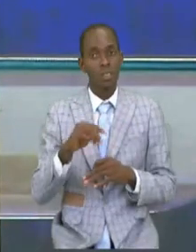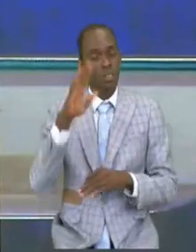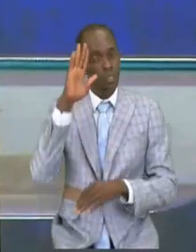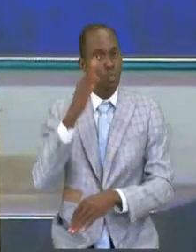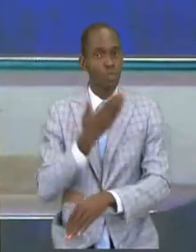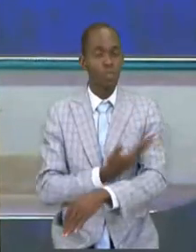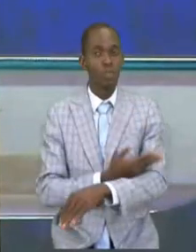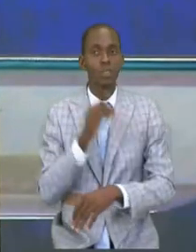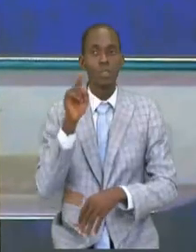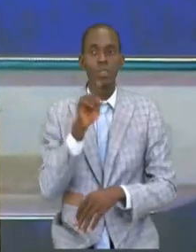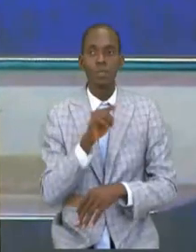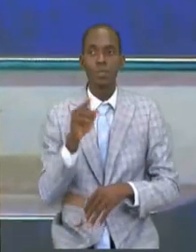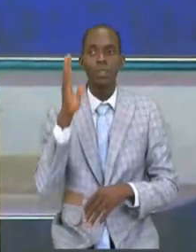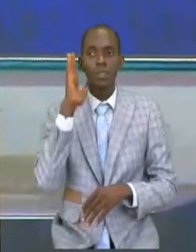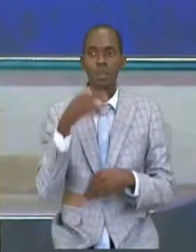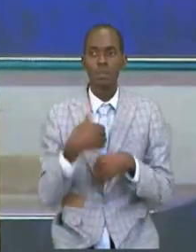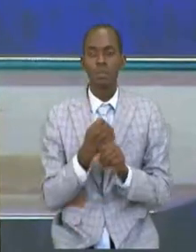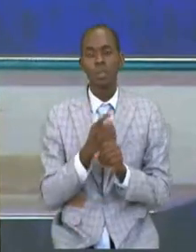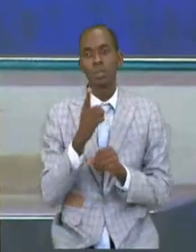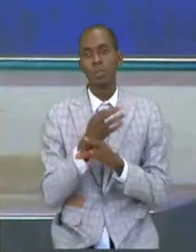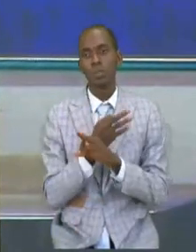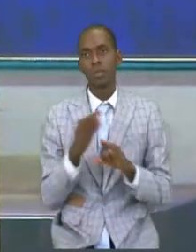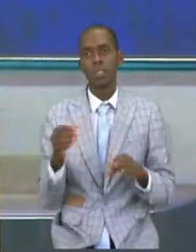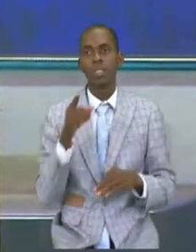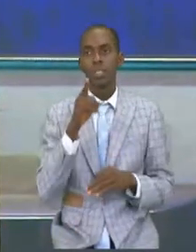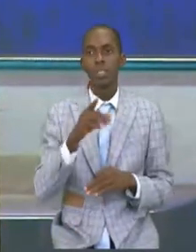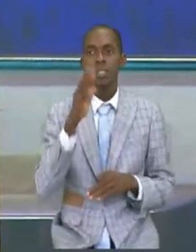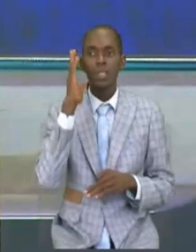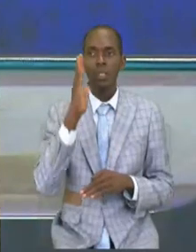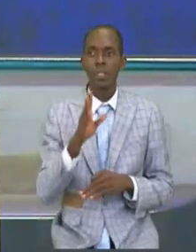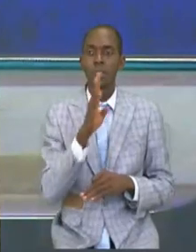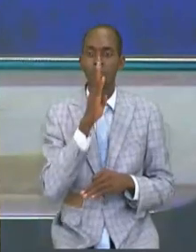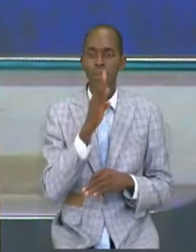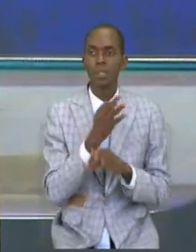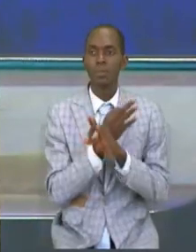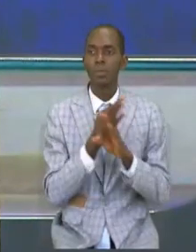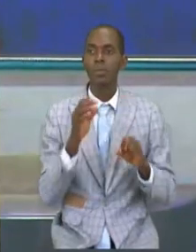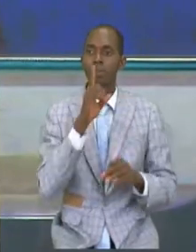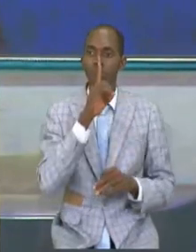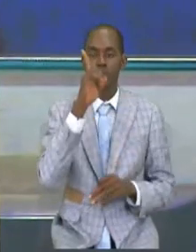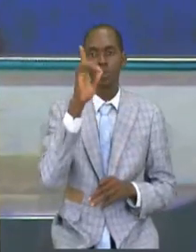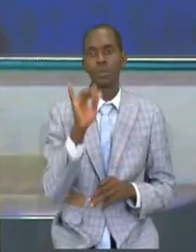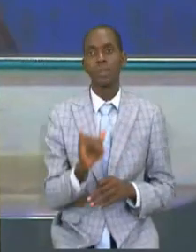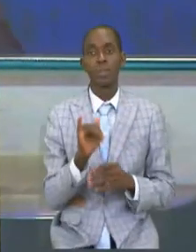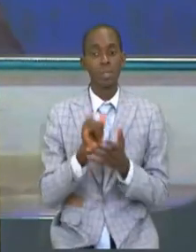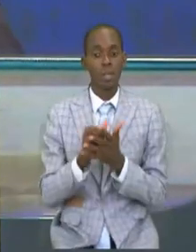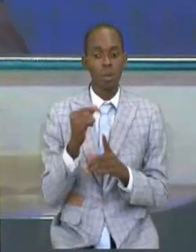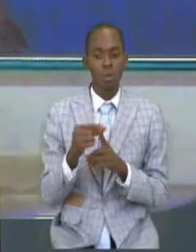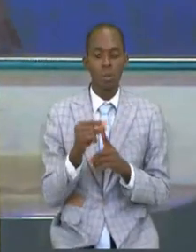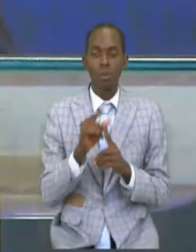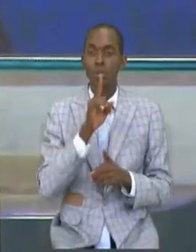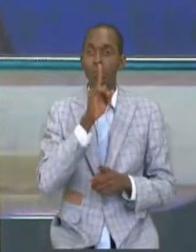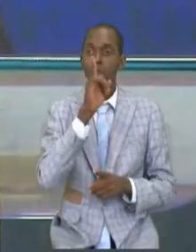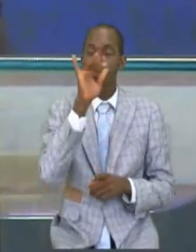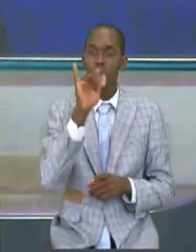si donc le Fils vous affranchit, vous serez réellement libre.